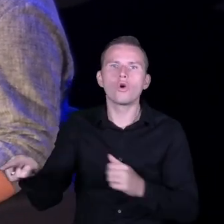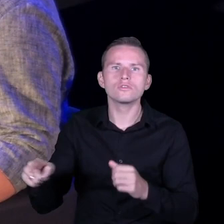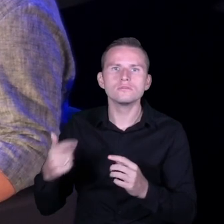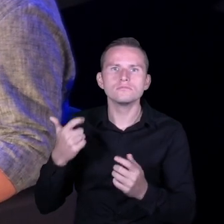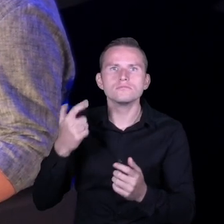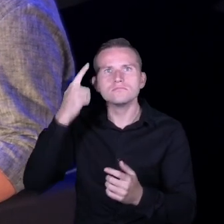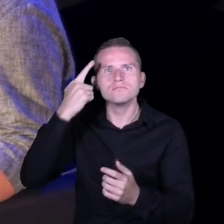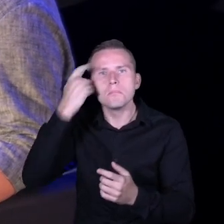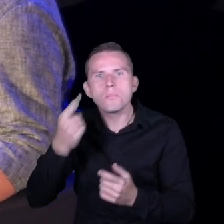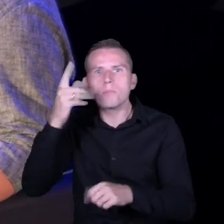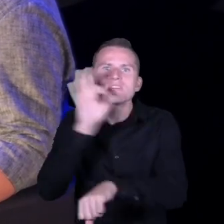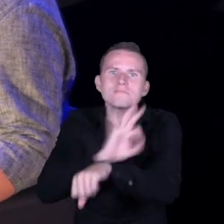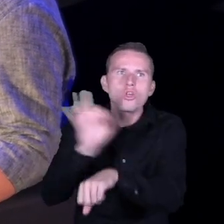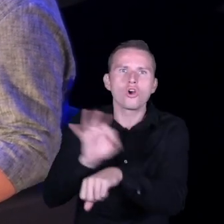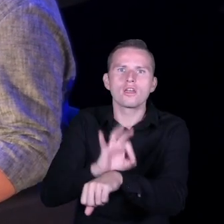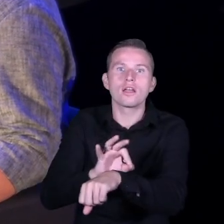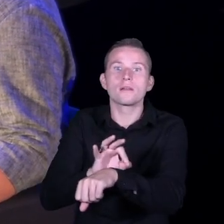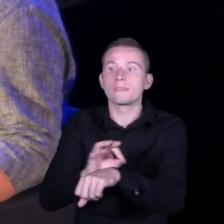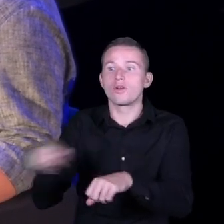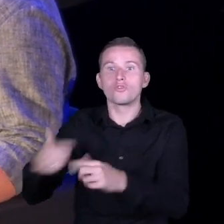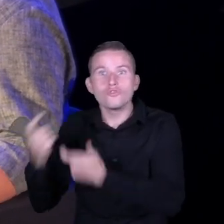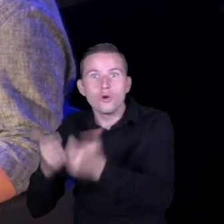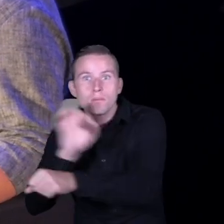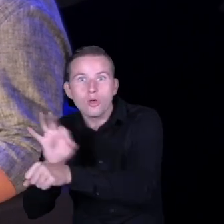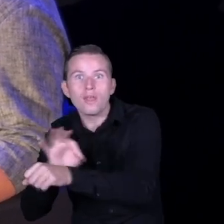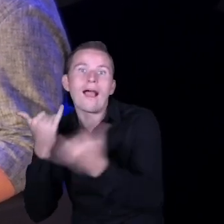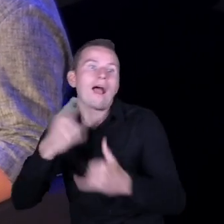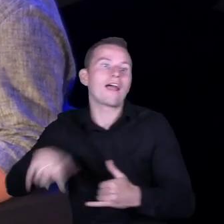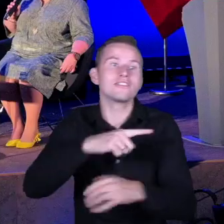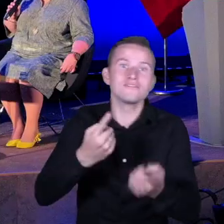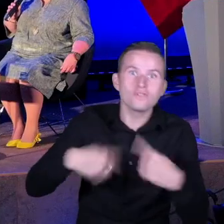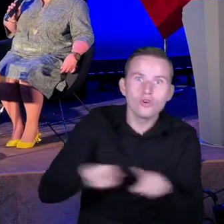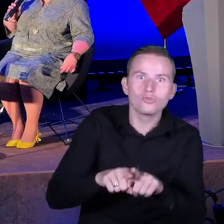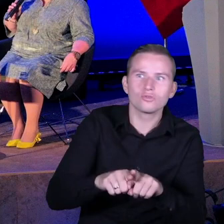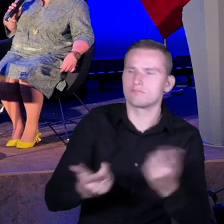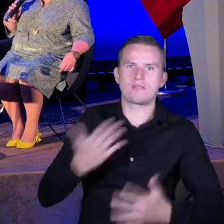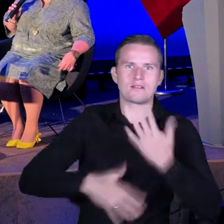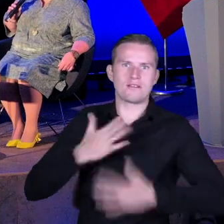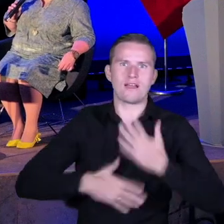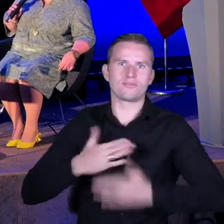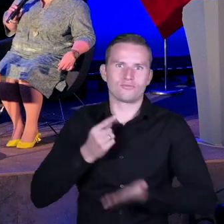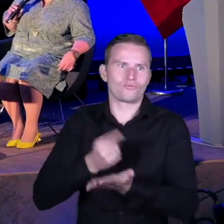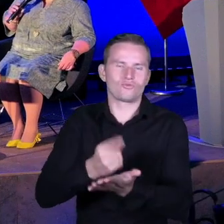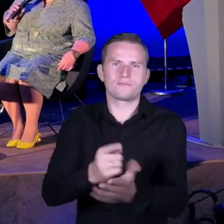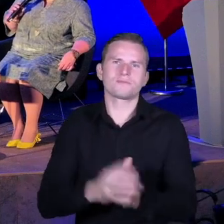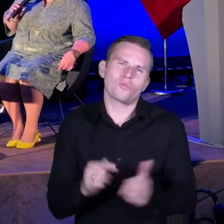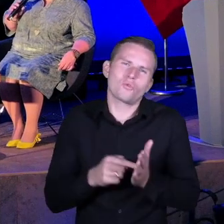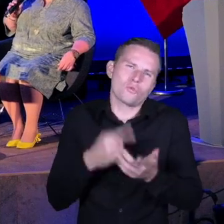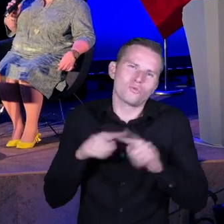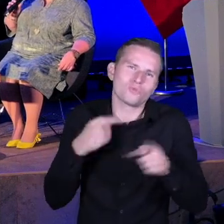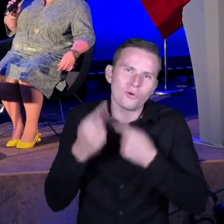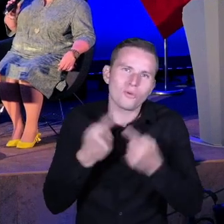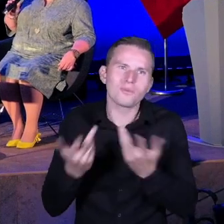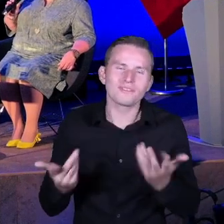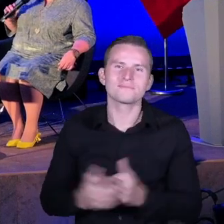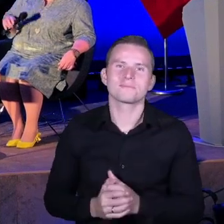dają innym radość odkrywania. To chyba tak pokrótce istotne rzeczy,